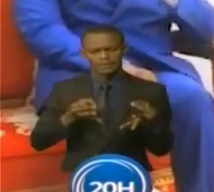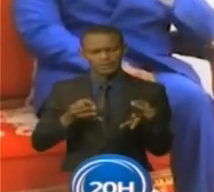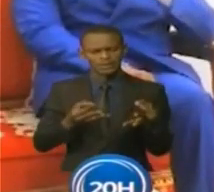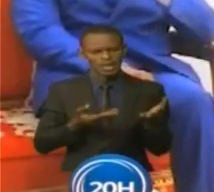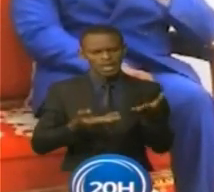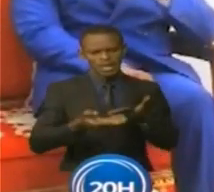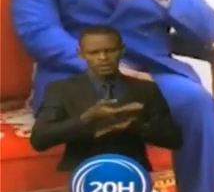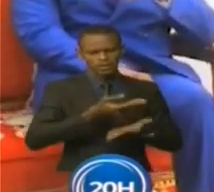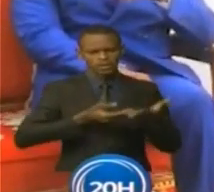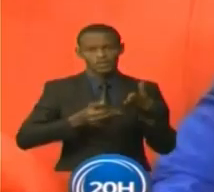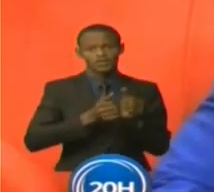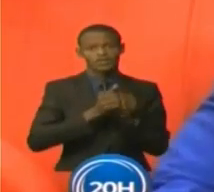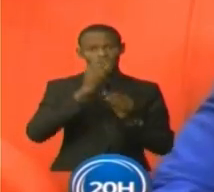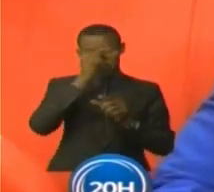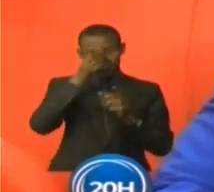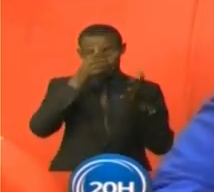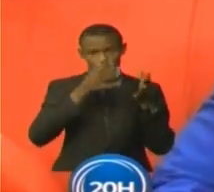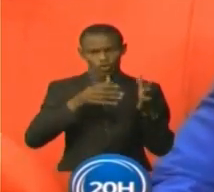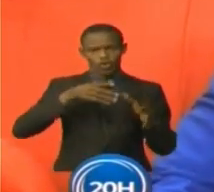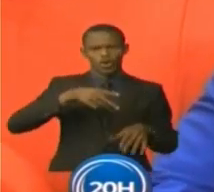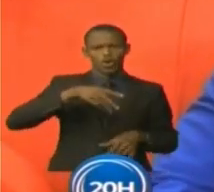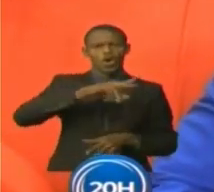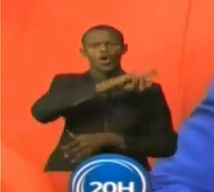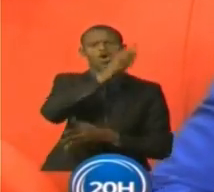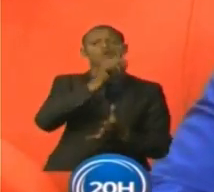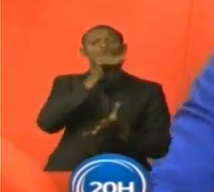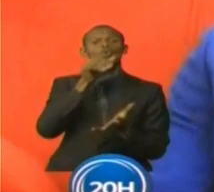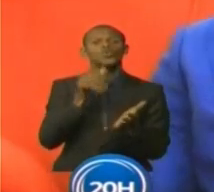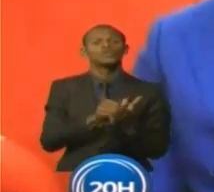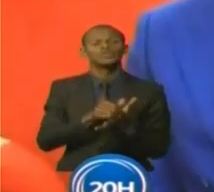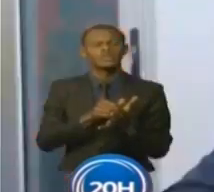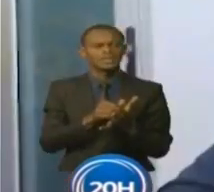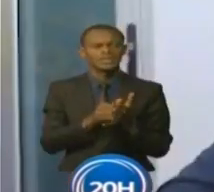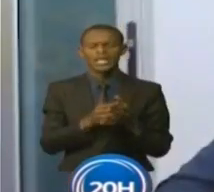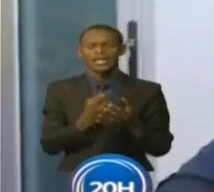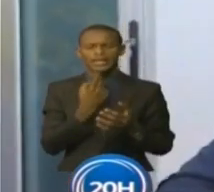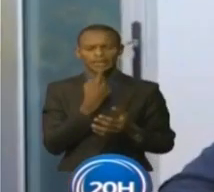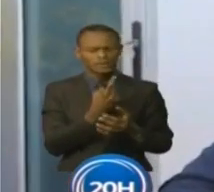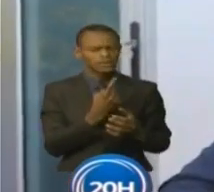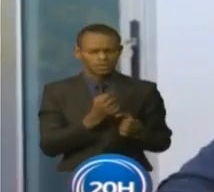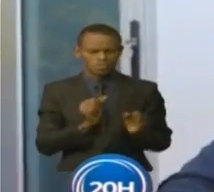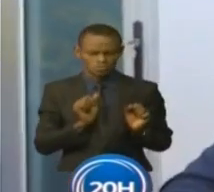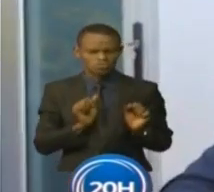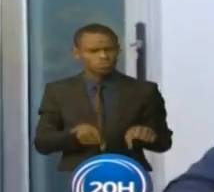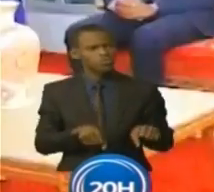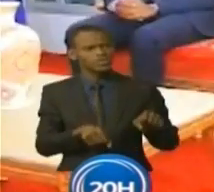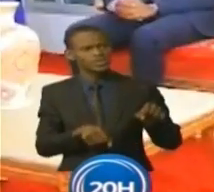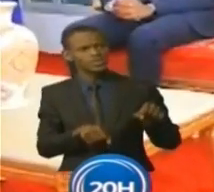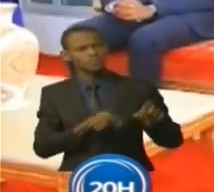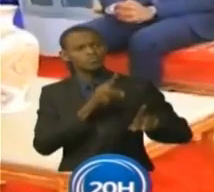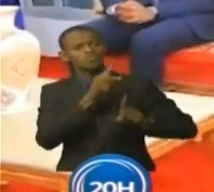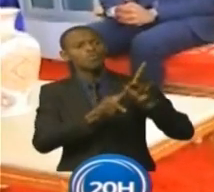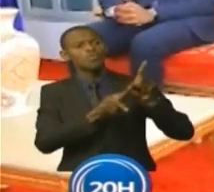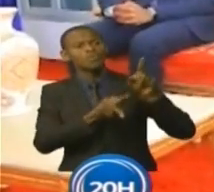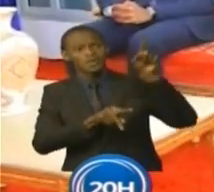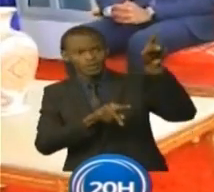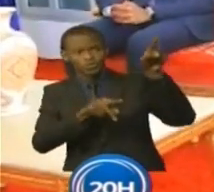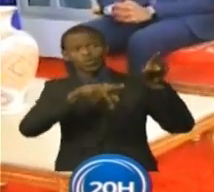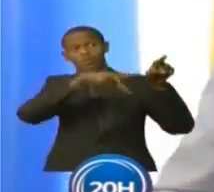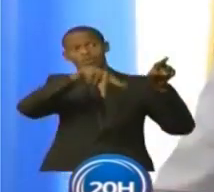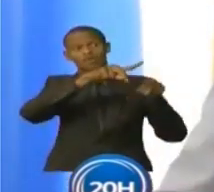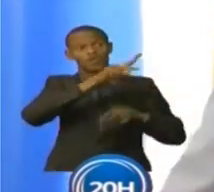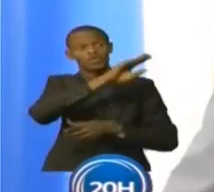échangé avec le gouverneur du Congo central à ce sujet et tout est prêt, comme l'a confirmé le gouverneur du Congo